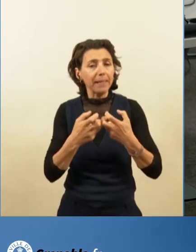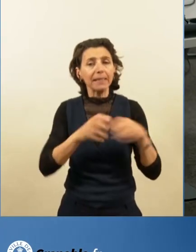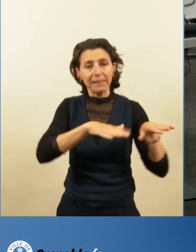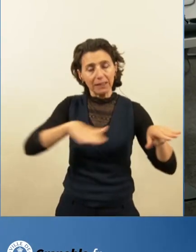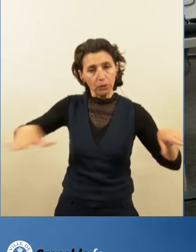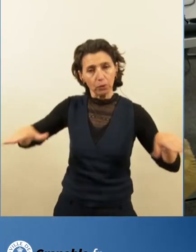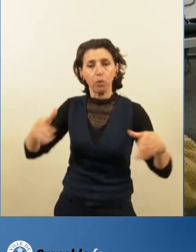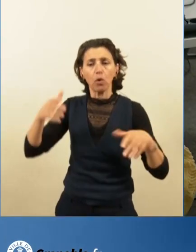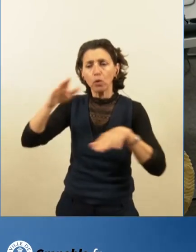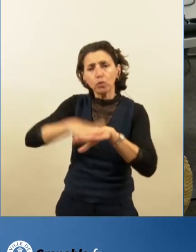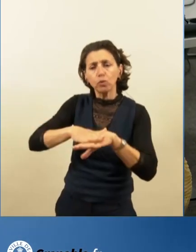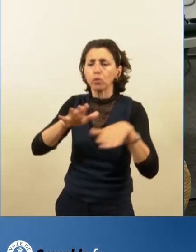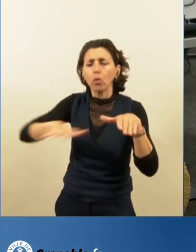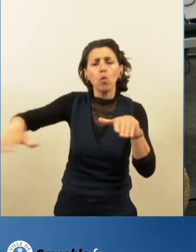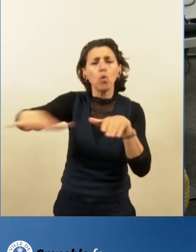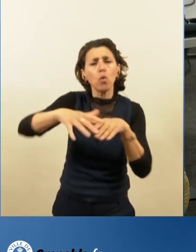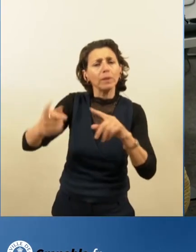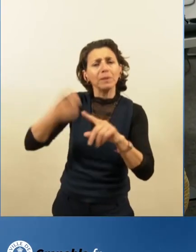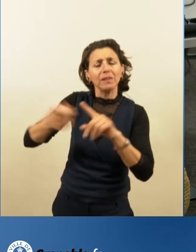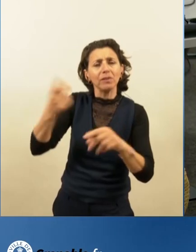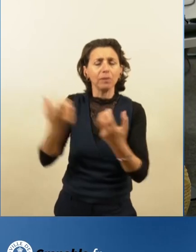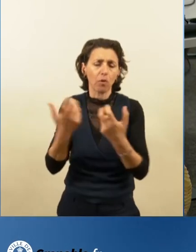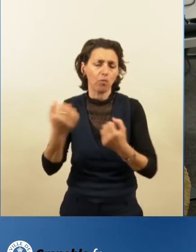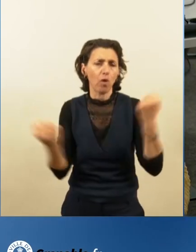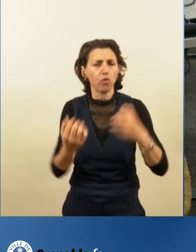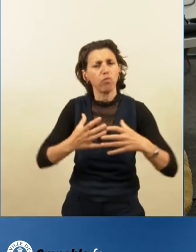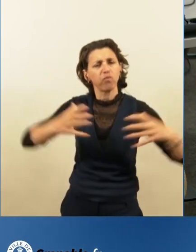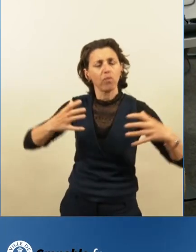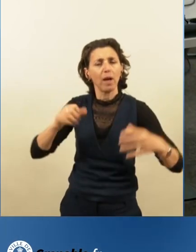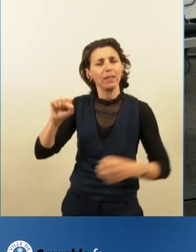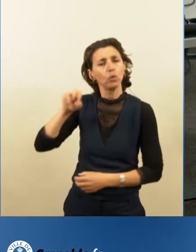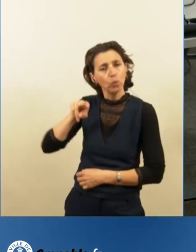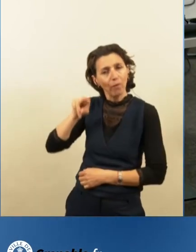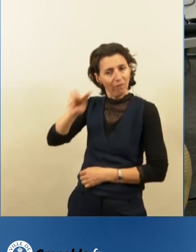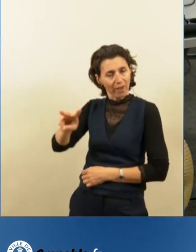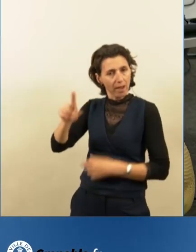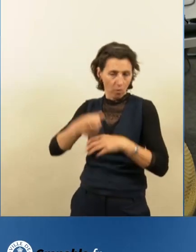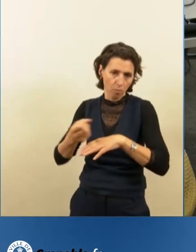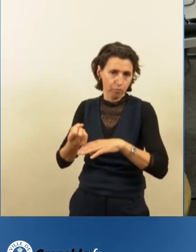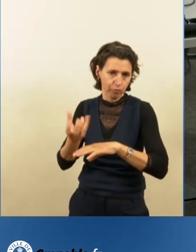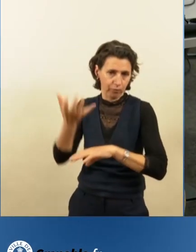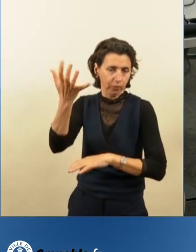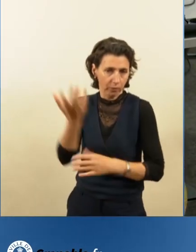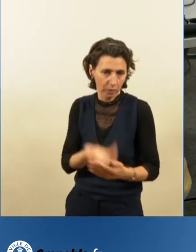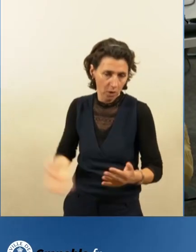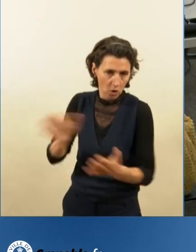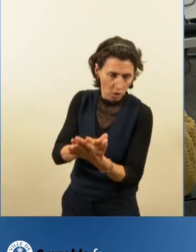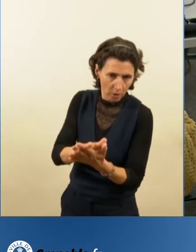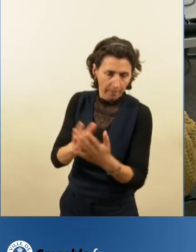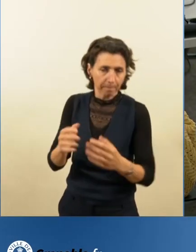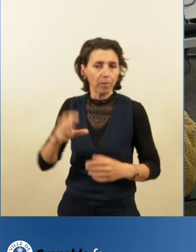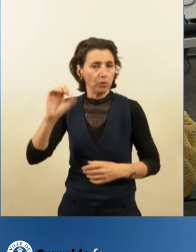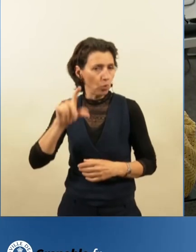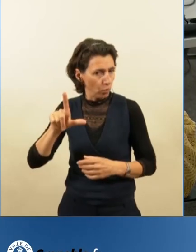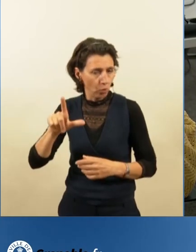élevé pour les véhicules encombrants de type SUV qui constituent la deuxième source de croissance des émissions de CO2 en France en effet cette